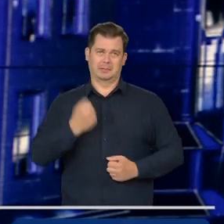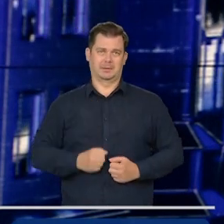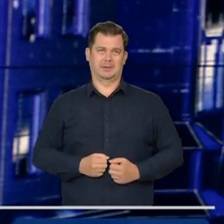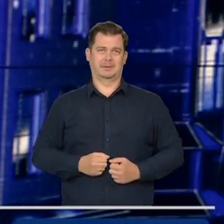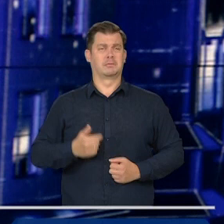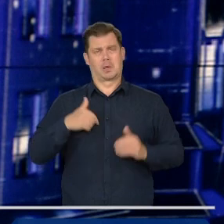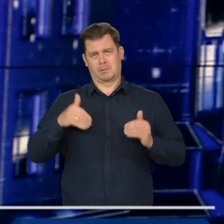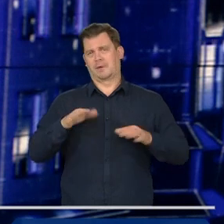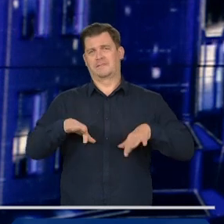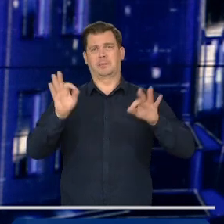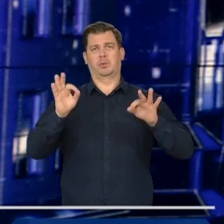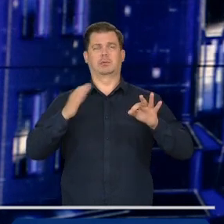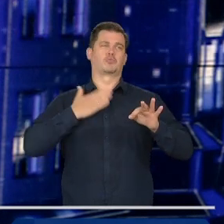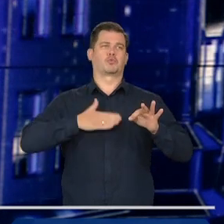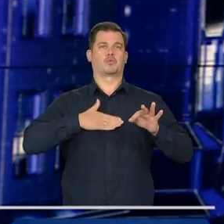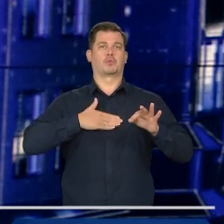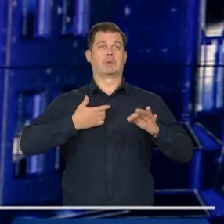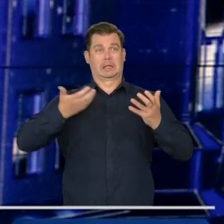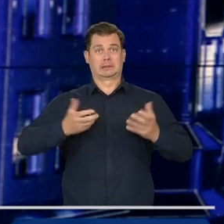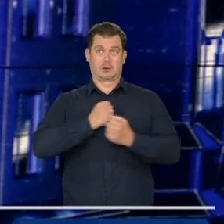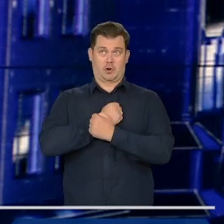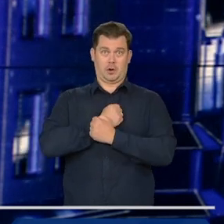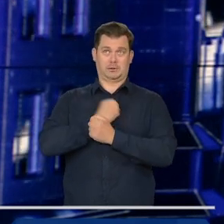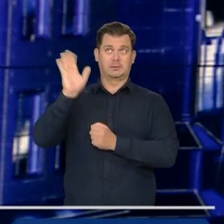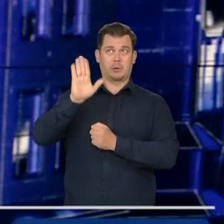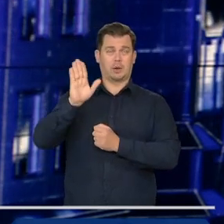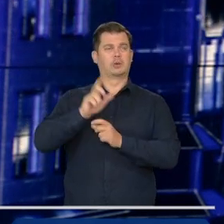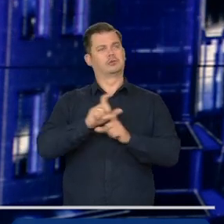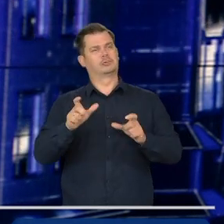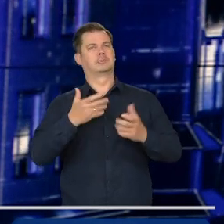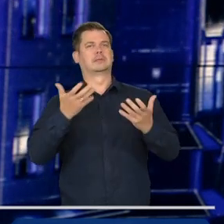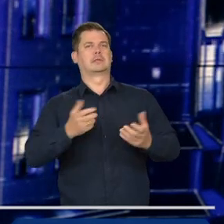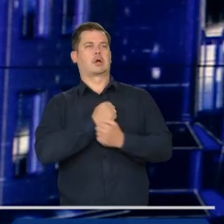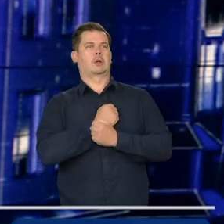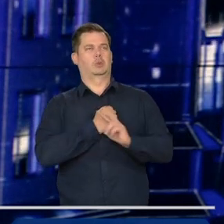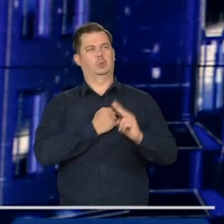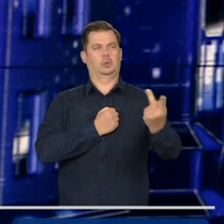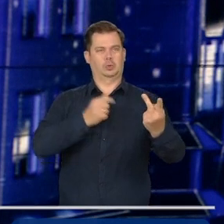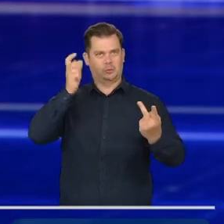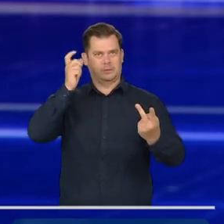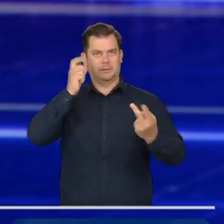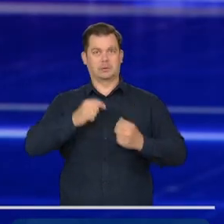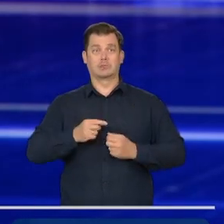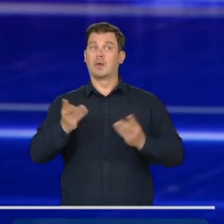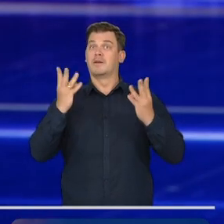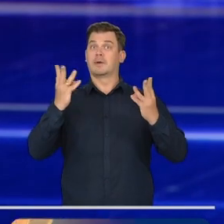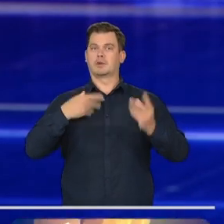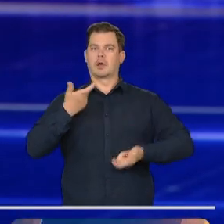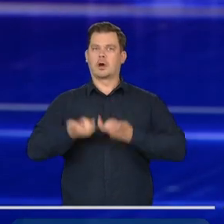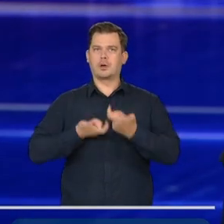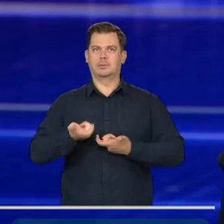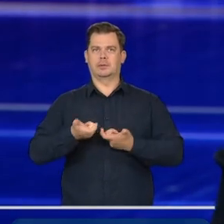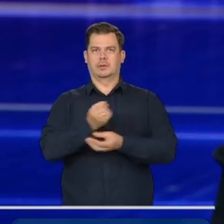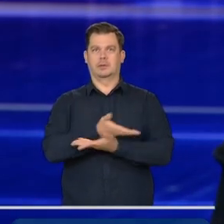mamy tą możliwość wyboru, czy chcemy kochać Pana Boga, czy chcemy kochać drugiego człowieka. Czyli ważne są nasze uczynki bardzo tu ważne, na ziemi.